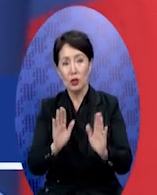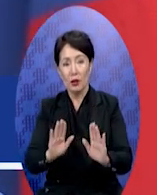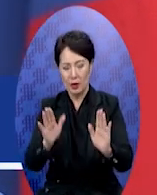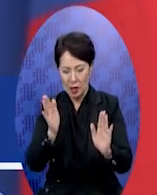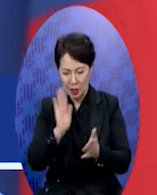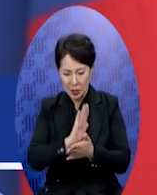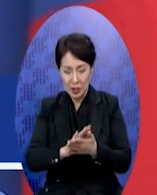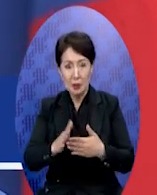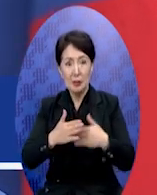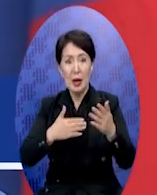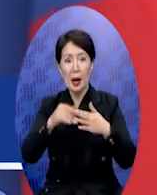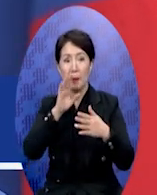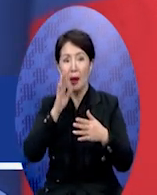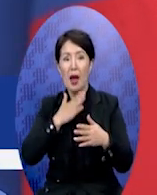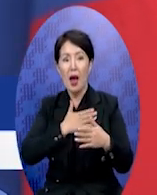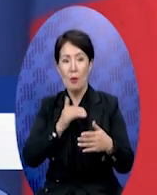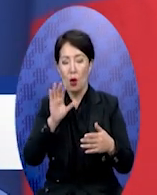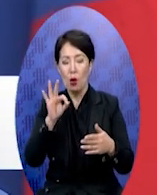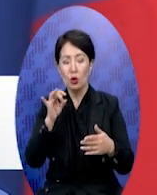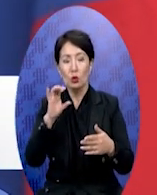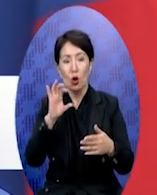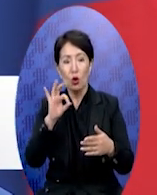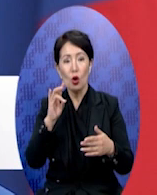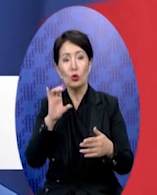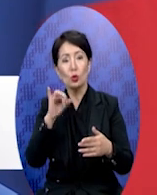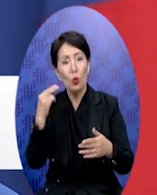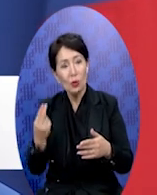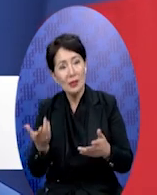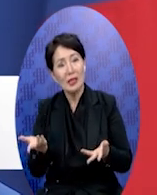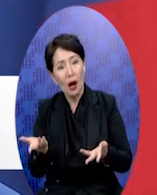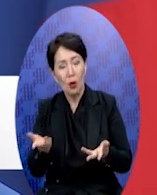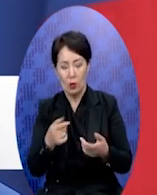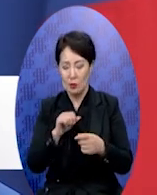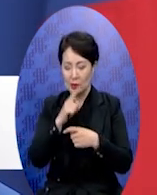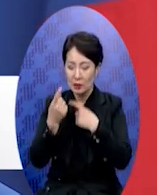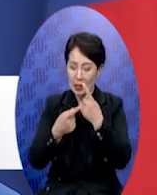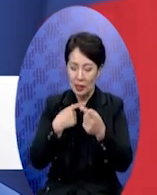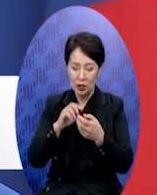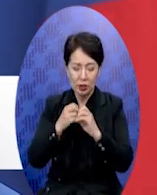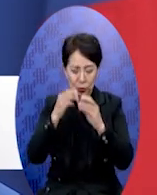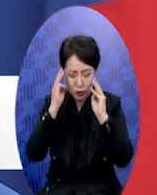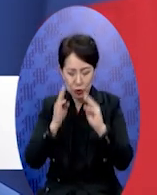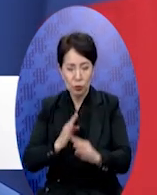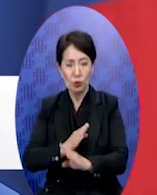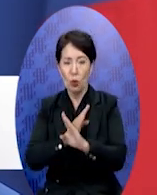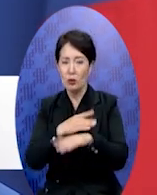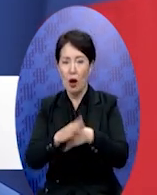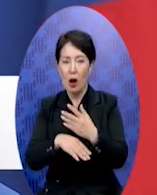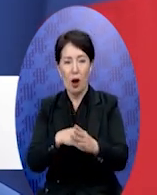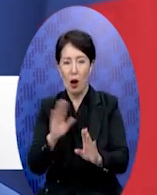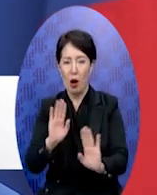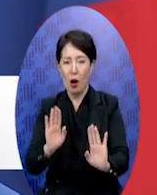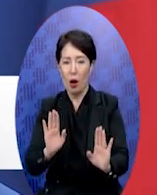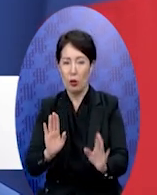шинээр баригдахын амьны орон сууцнд яаж олох юм бэ гэсэн ийм асуудлыг одоо эцэлээд яг хэрэгжүүлж эхлэх үү. А ингийн